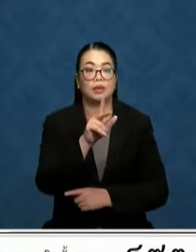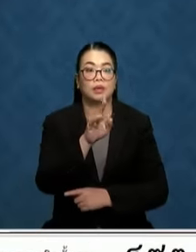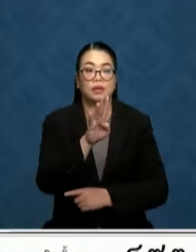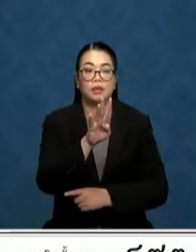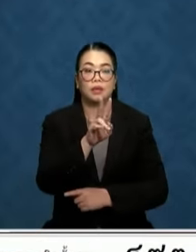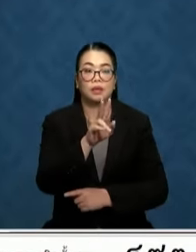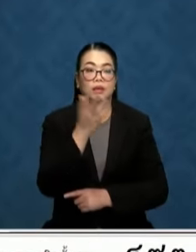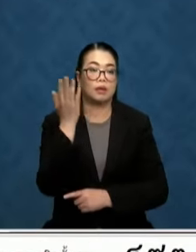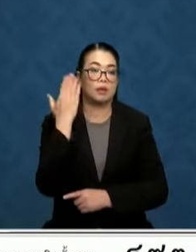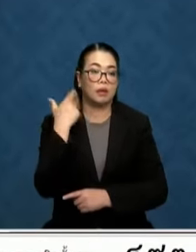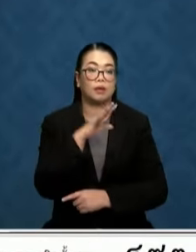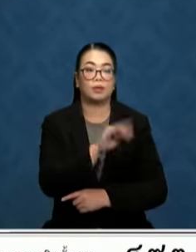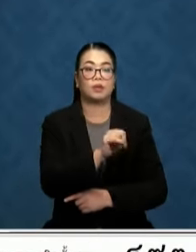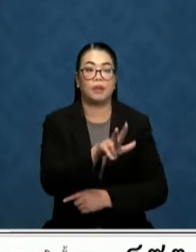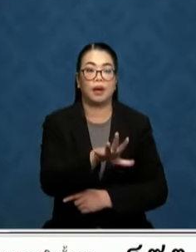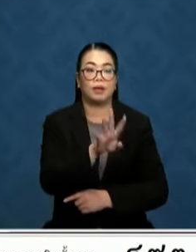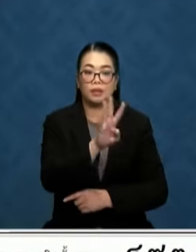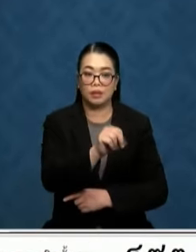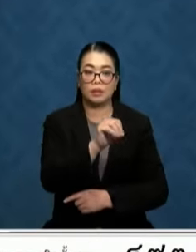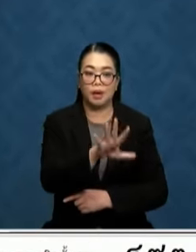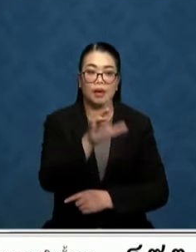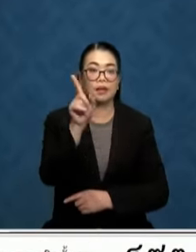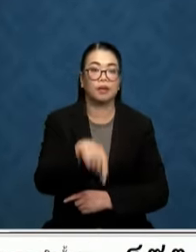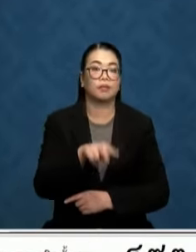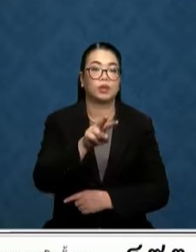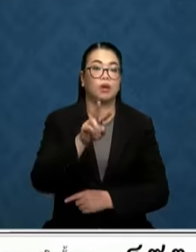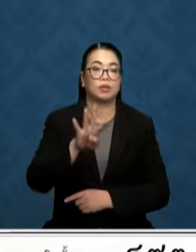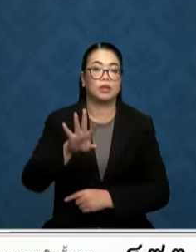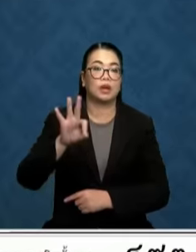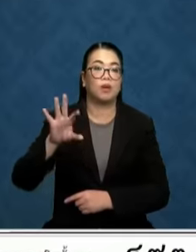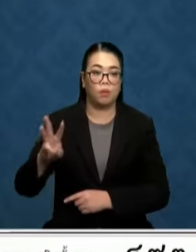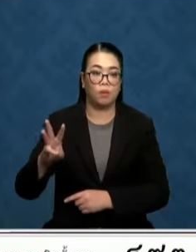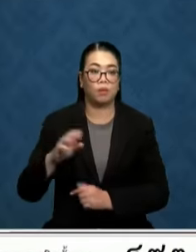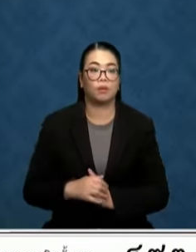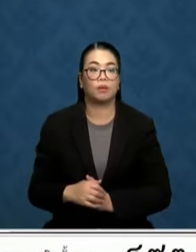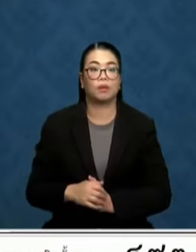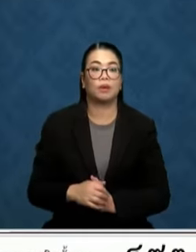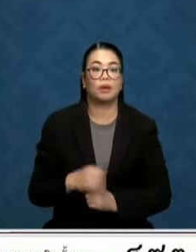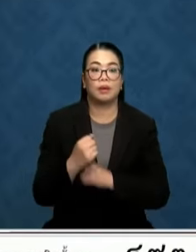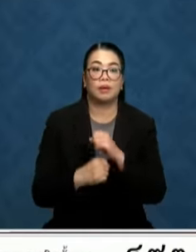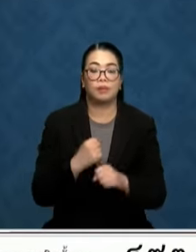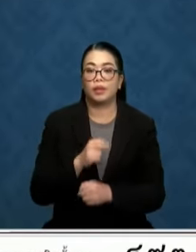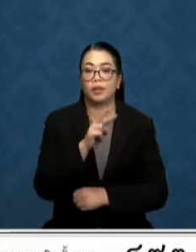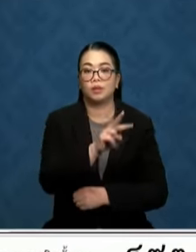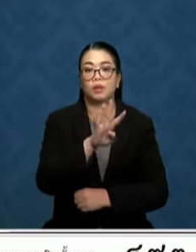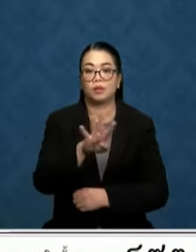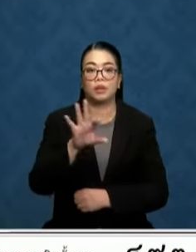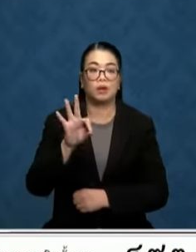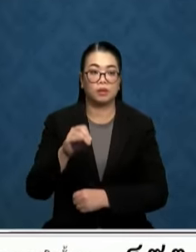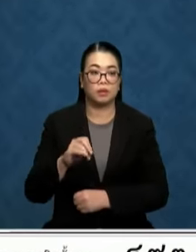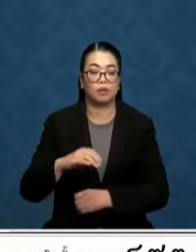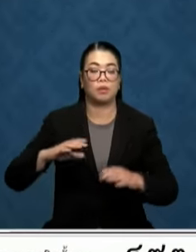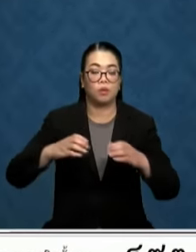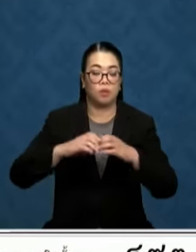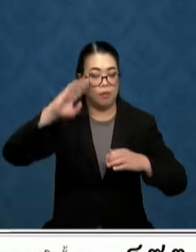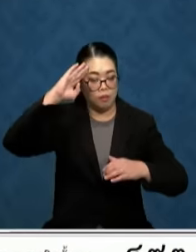2496ข้อเท็จจรได้ความว่าพอสอ 2490 คณะรัปห